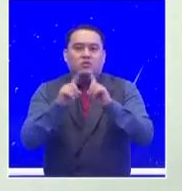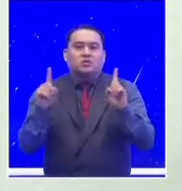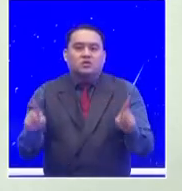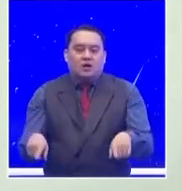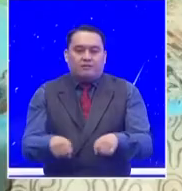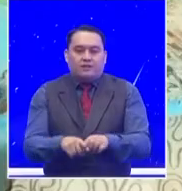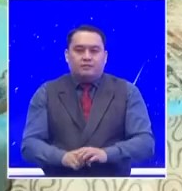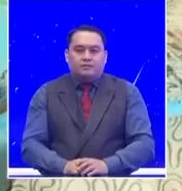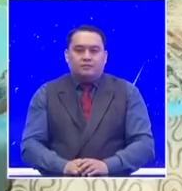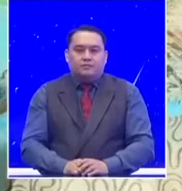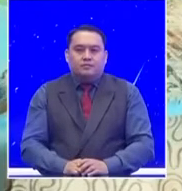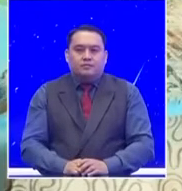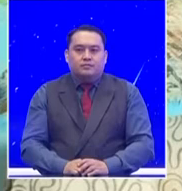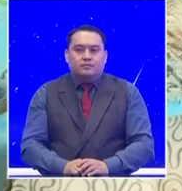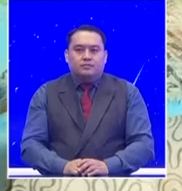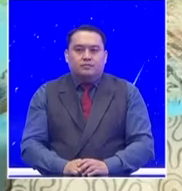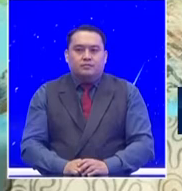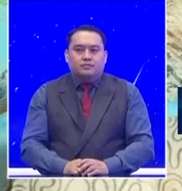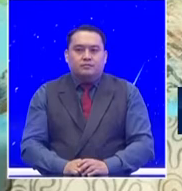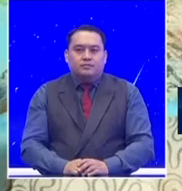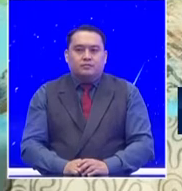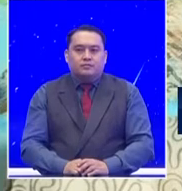Я пошел к палате предпринимателей.